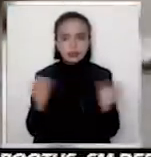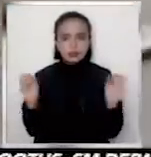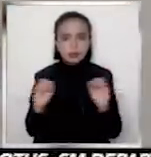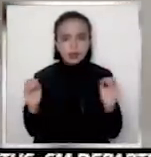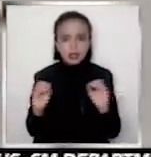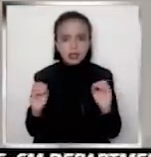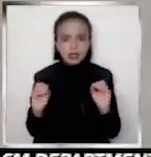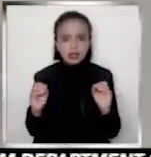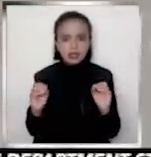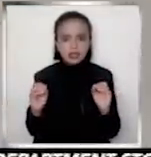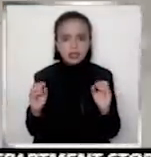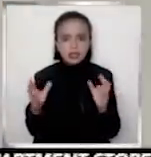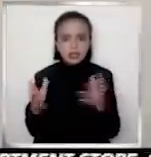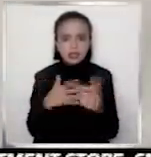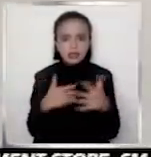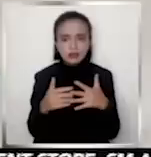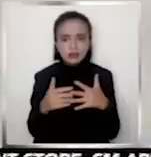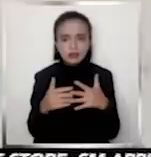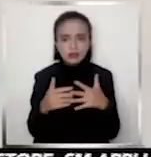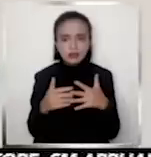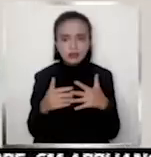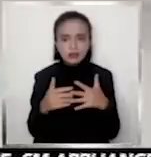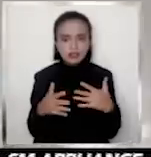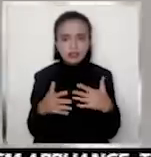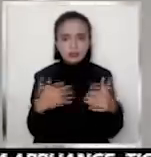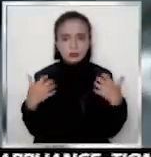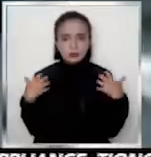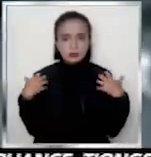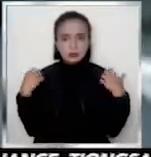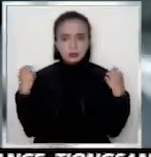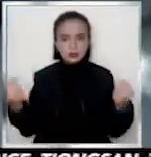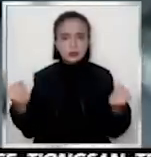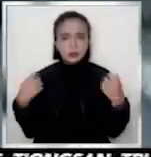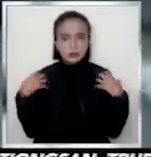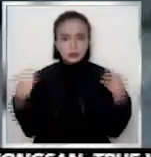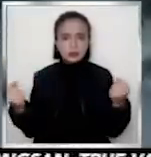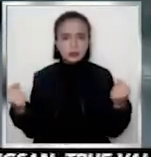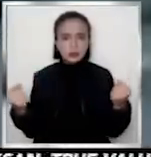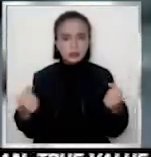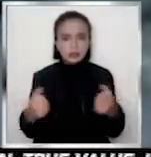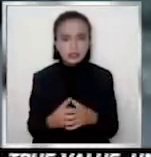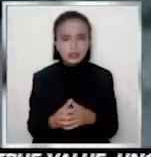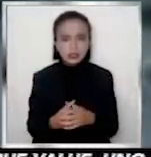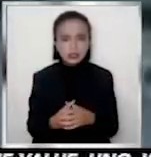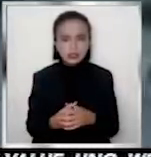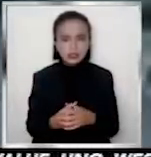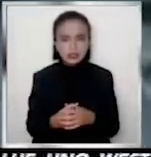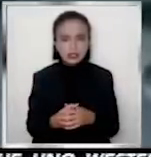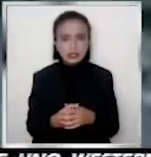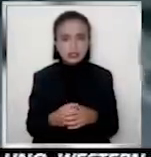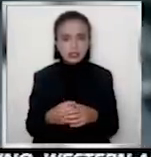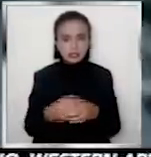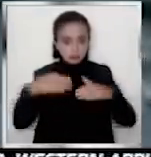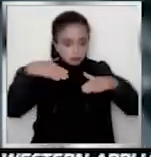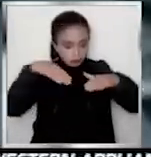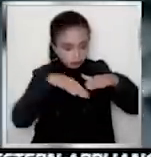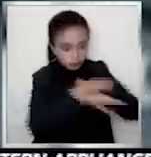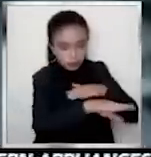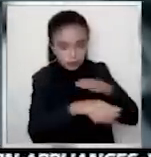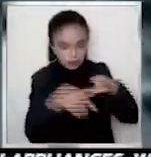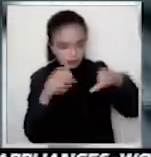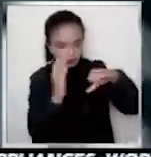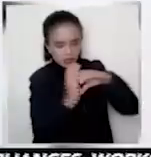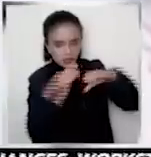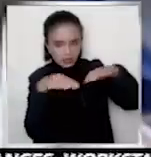ay constrictor, matindi umano itong umalupot. Yung pagpasok niya dun sa sasakyan, medyo